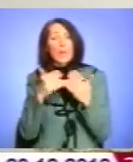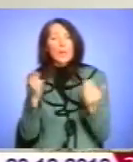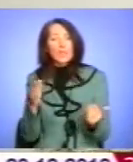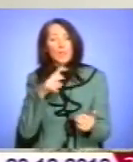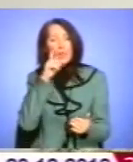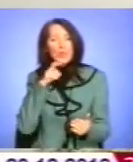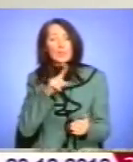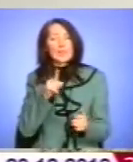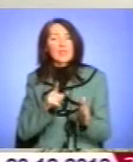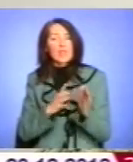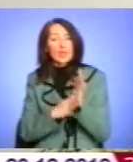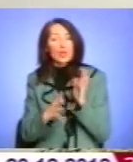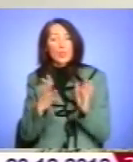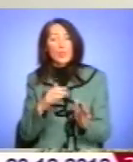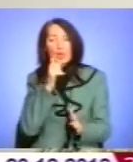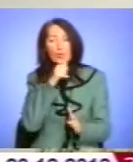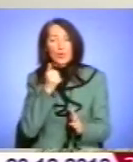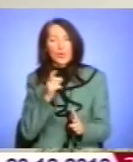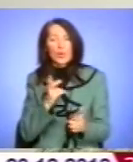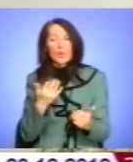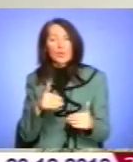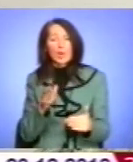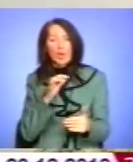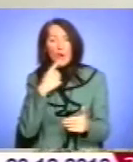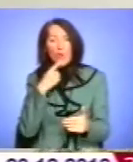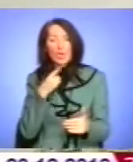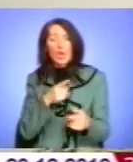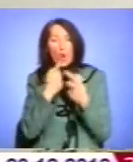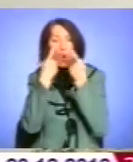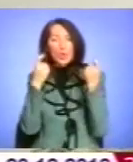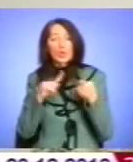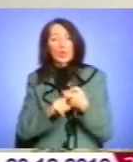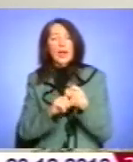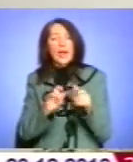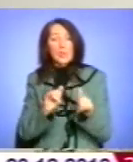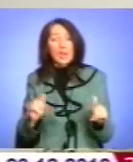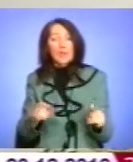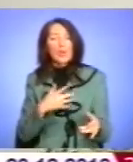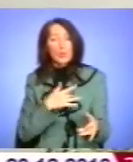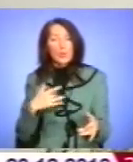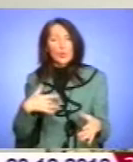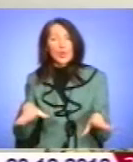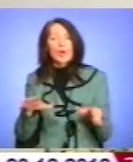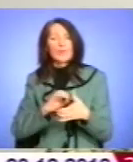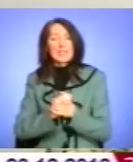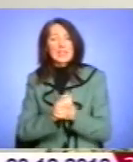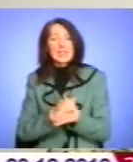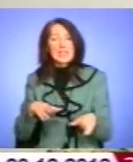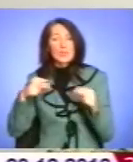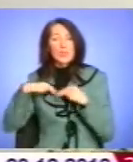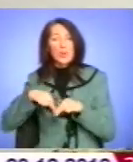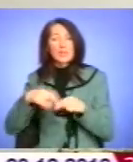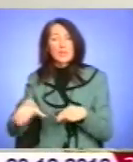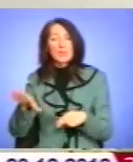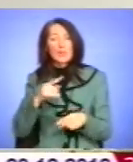З 95-го року, як вже було сказано, оголошена епідемія туберкульозу. І в тісній співпраці з всіма